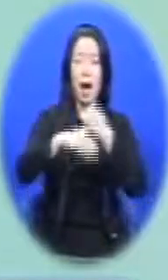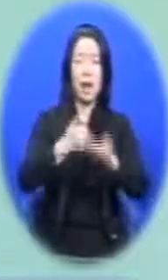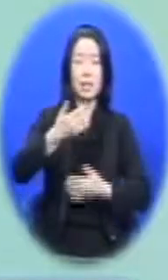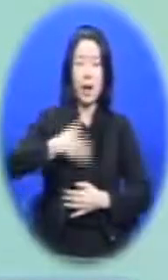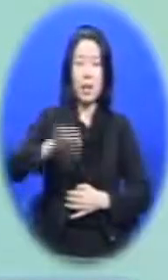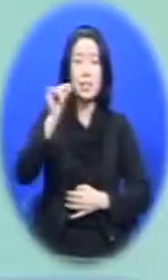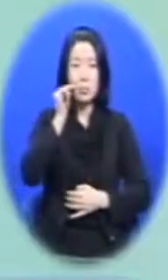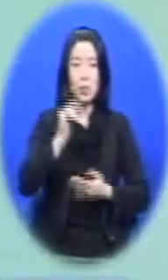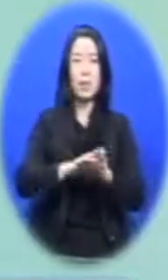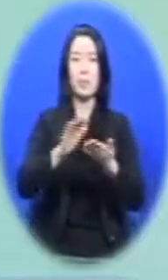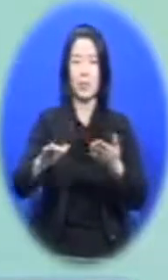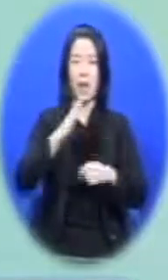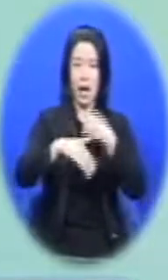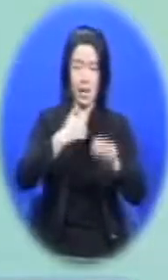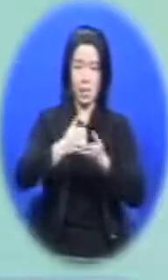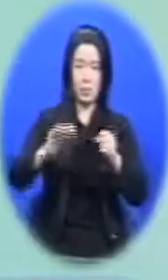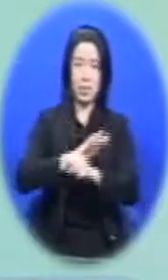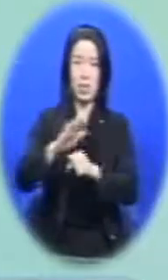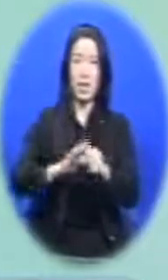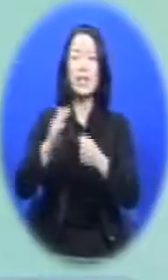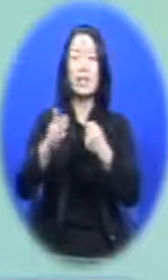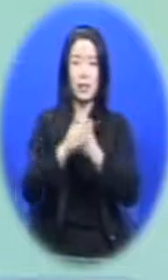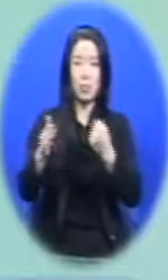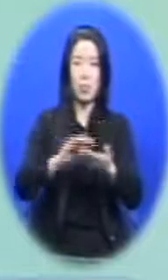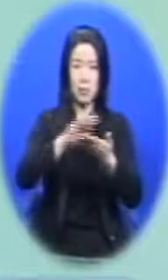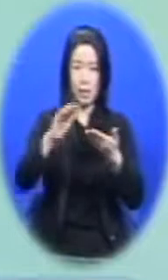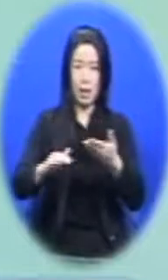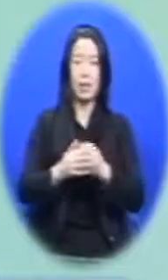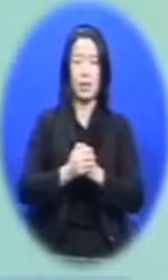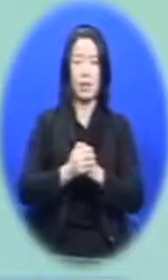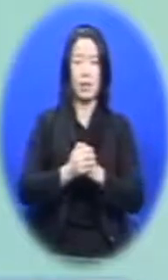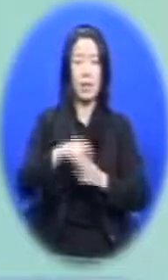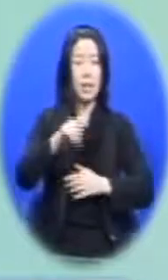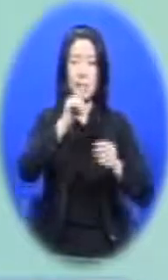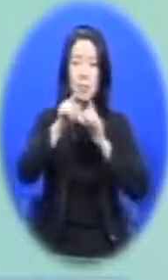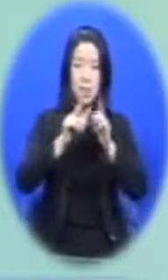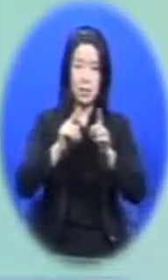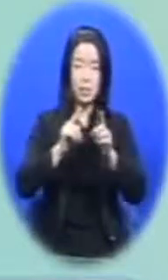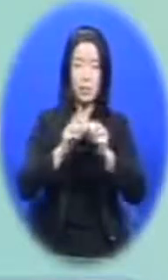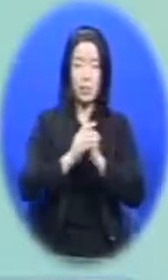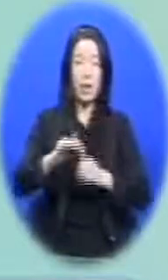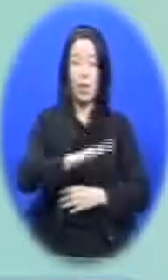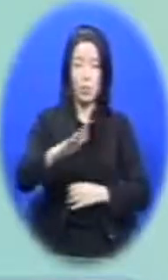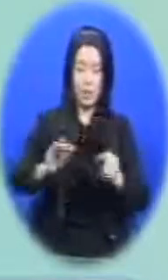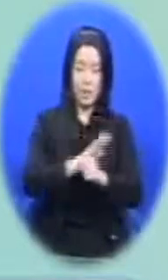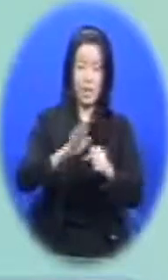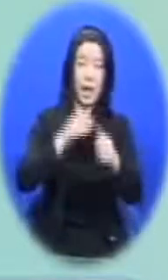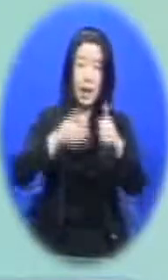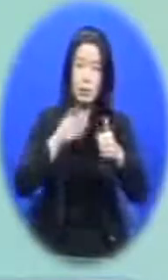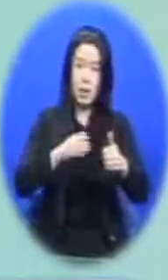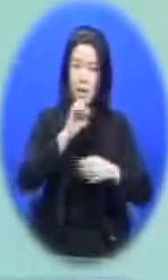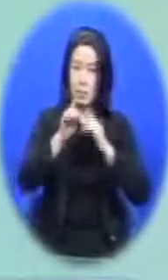하나님을 알지 못합니다. 하나님은 사랑이시기 때문입니다. 이 말씀은 우리가 사랑합시다는 것과